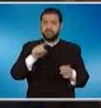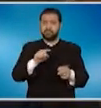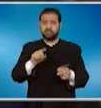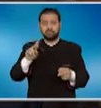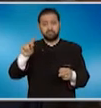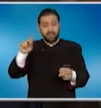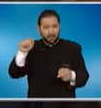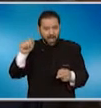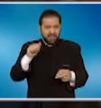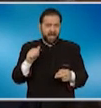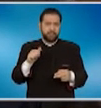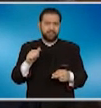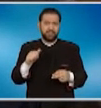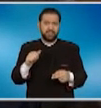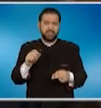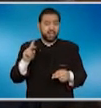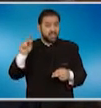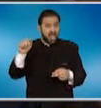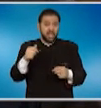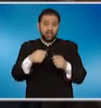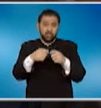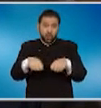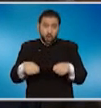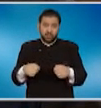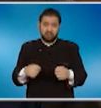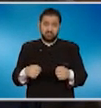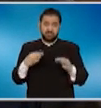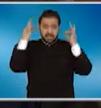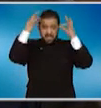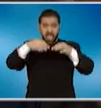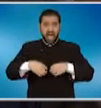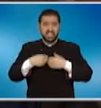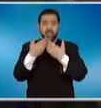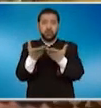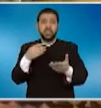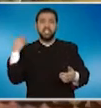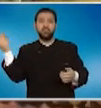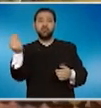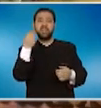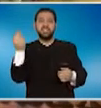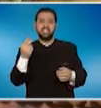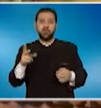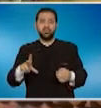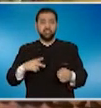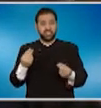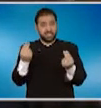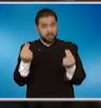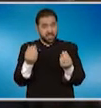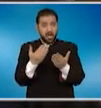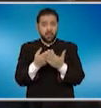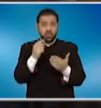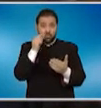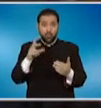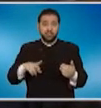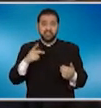foarte. Deci, implicit, tot ceea ce oferă Dumnezeu spre cunoaștere este mai mult decât suficient. Există oameni